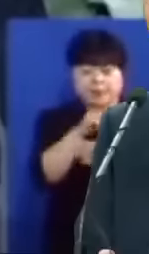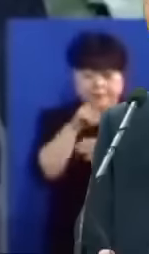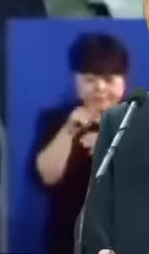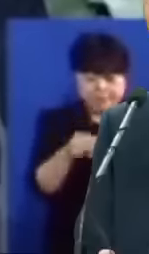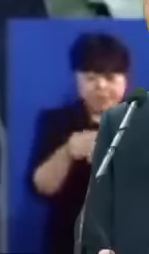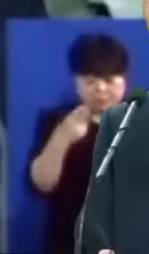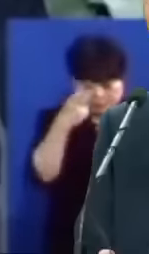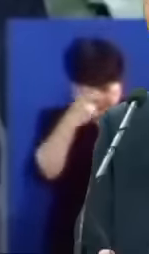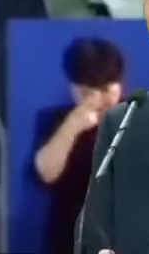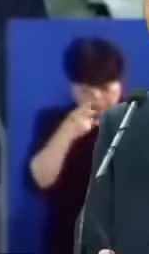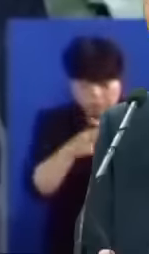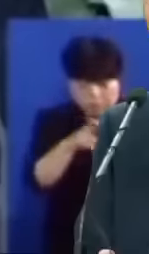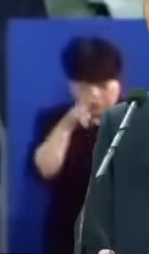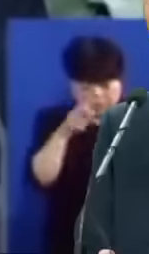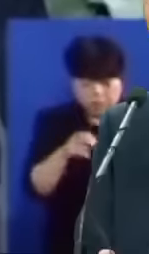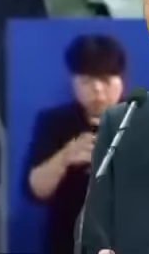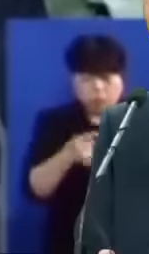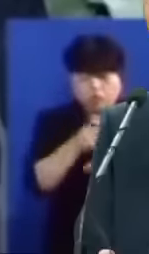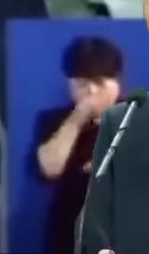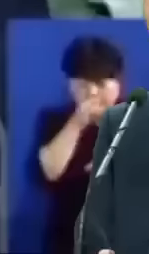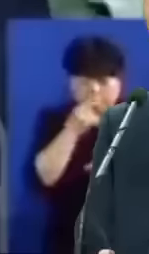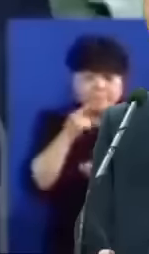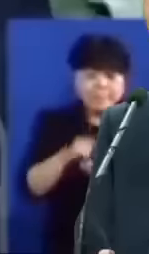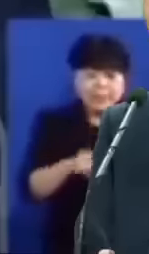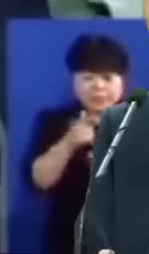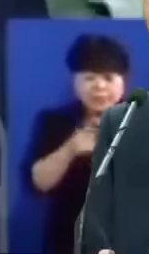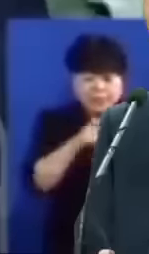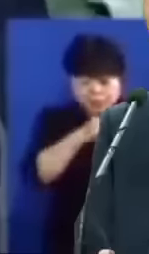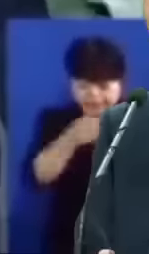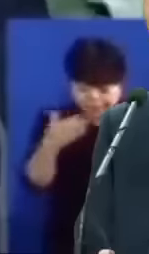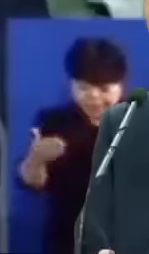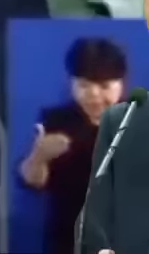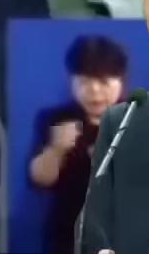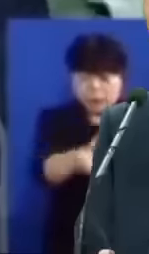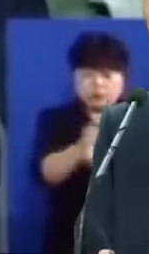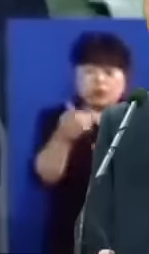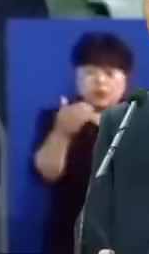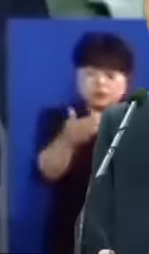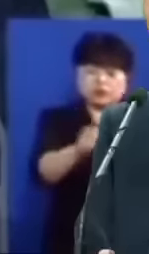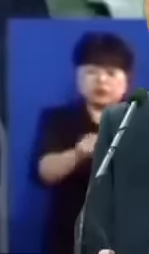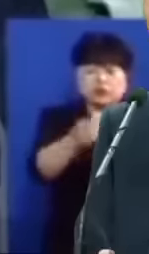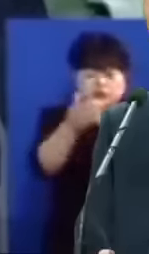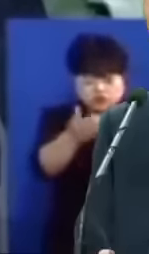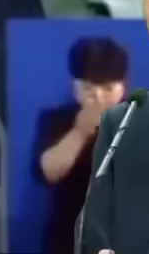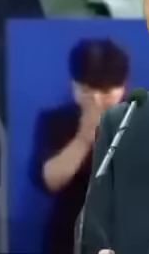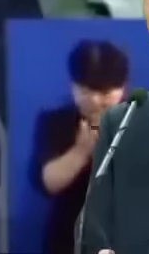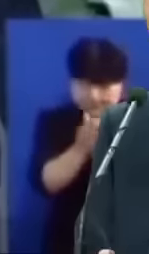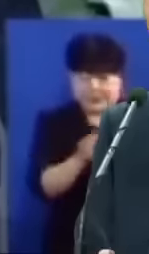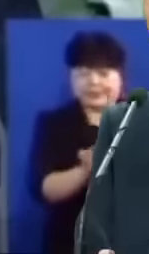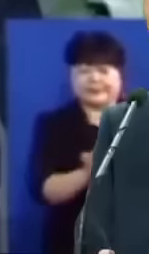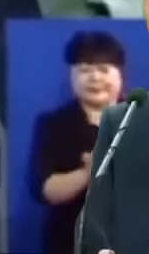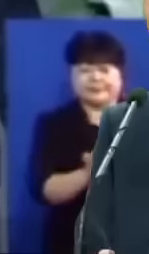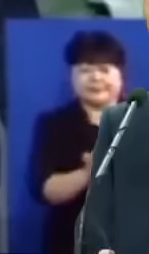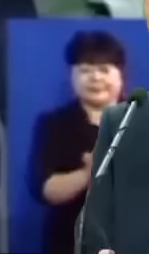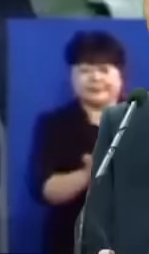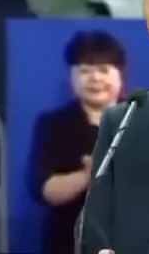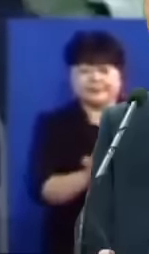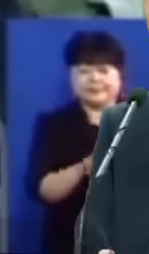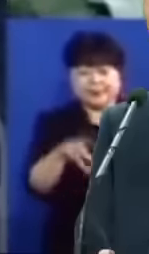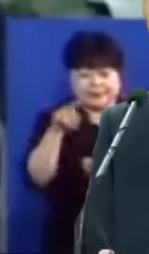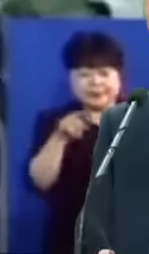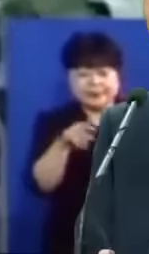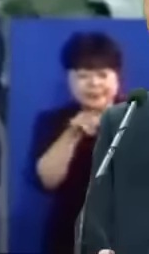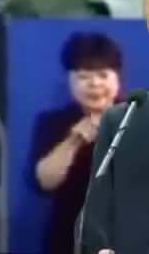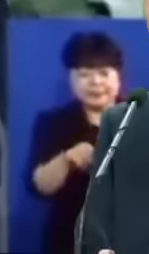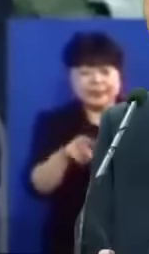마음을 살피고 미움과 원한이 있으면 곧 예수님의 보혈로 용서하고 씻어주시기 바랍니다. 창세기